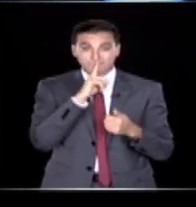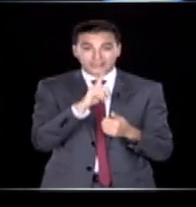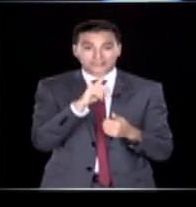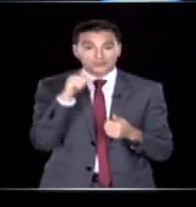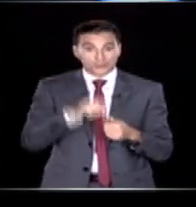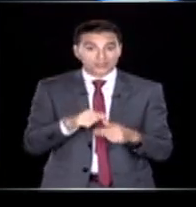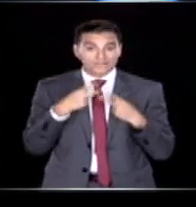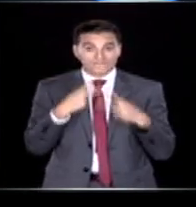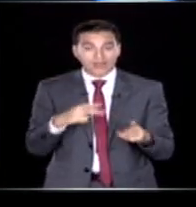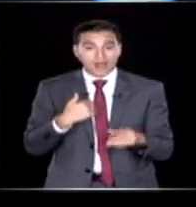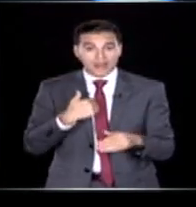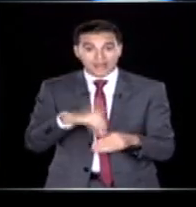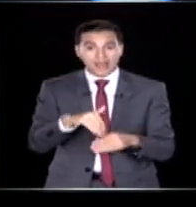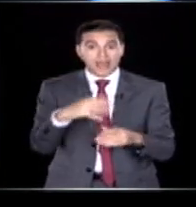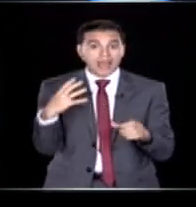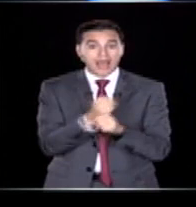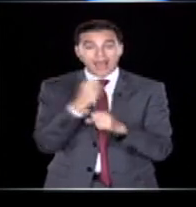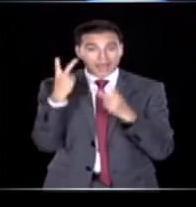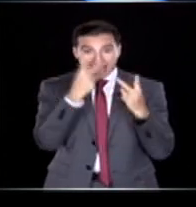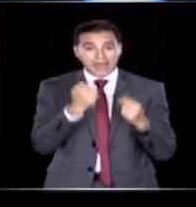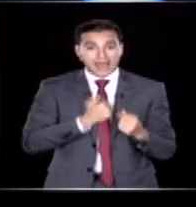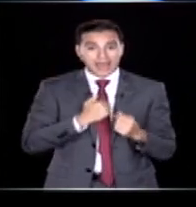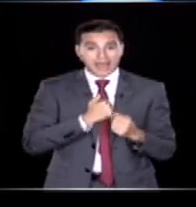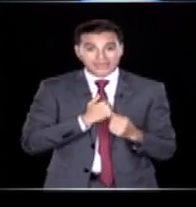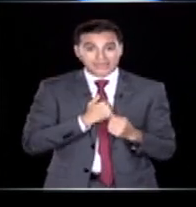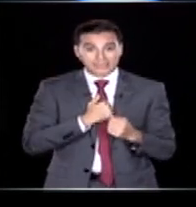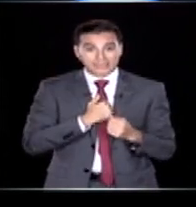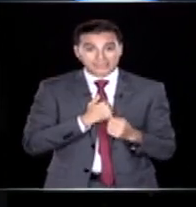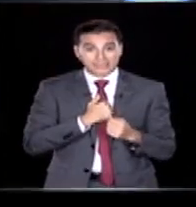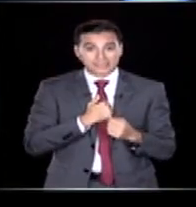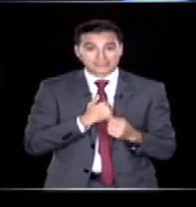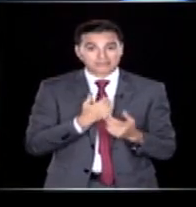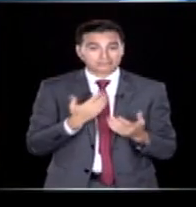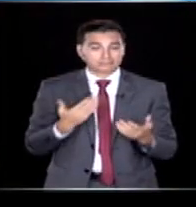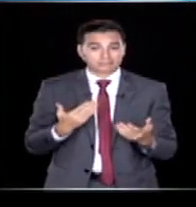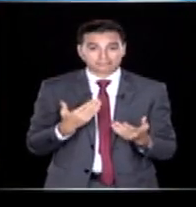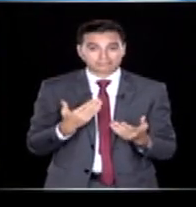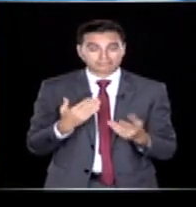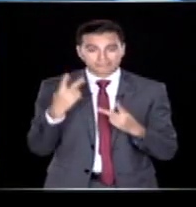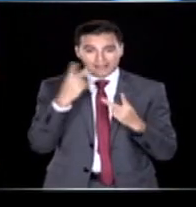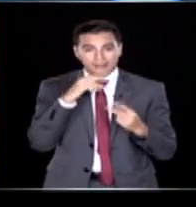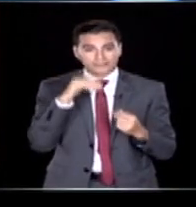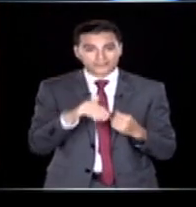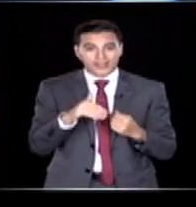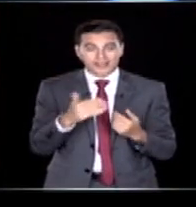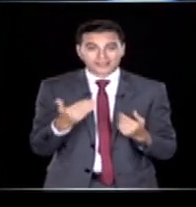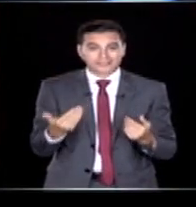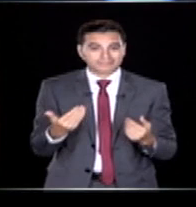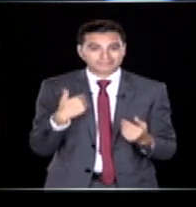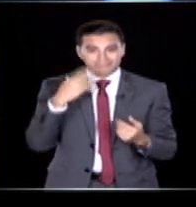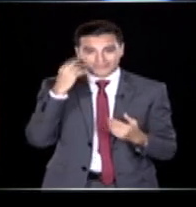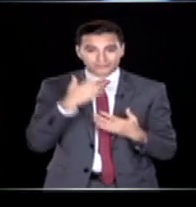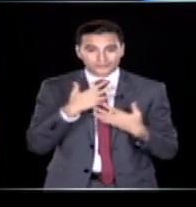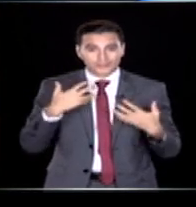لكن دلوقتي انا بحقق المستحيل. انا احساسي لما دخلت استوديو العباقره